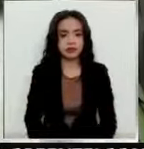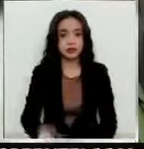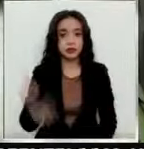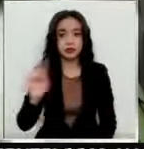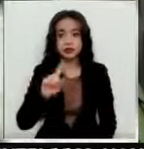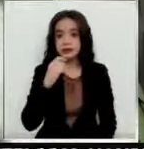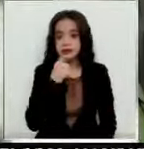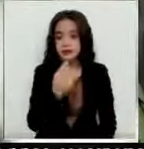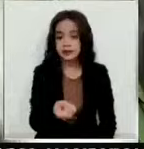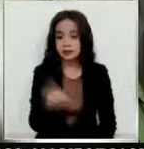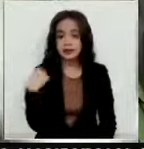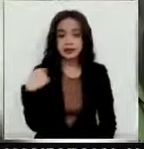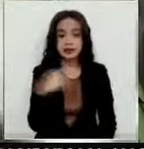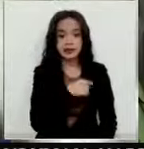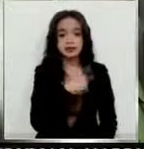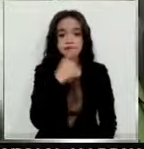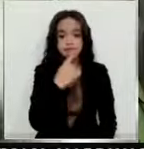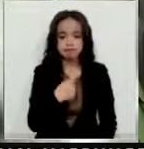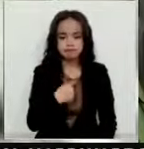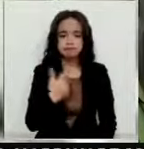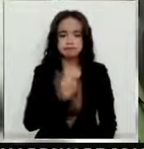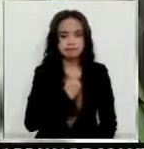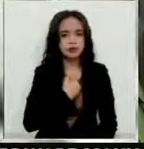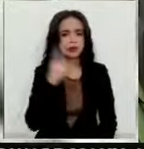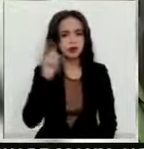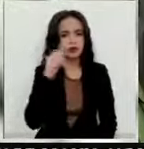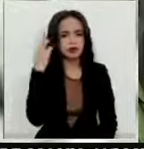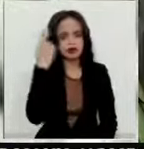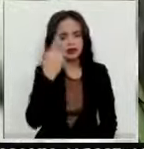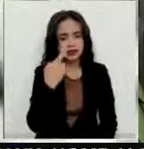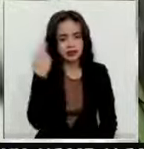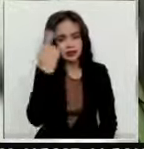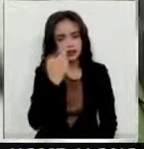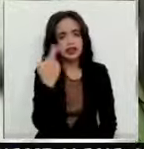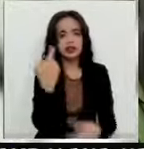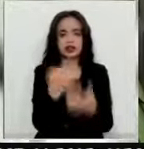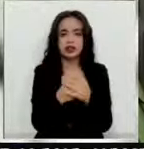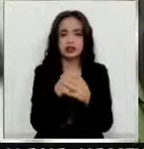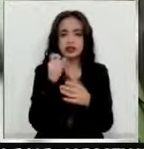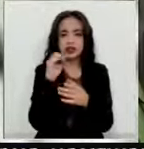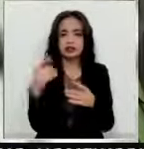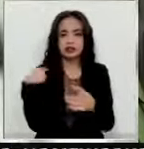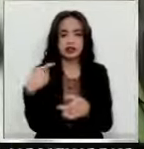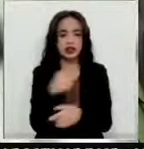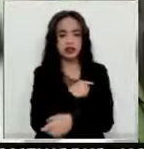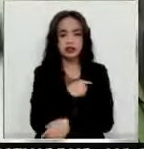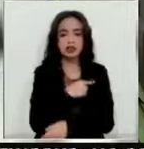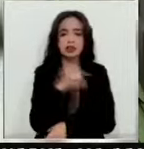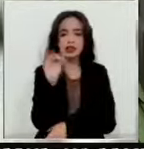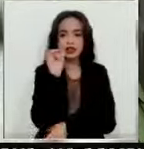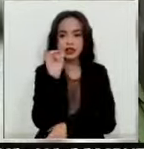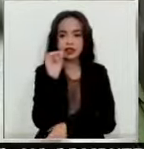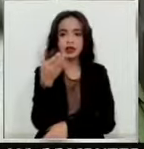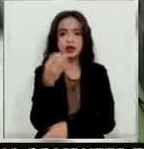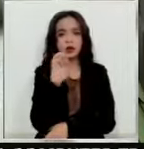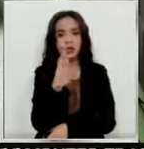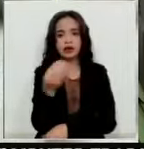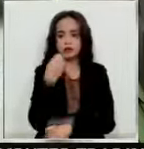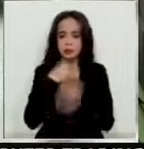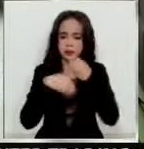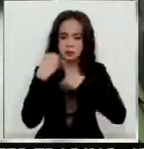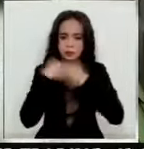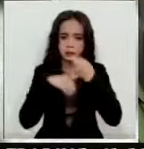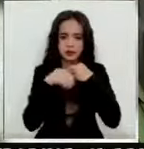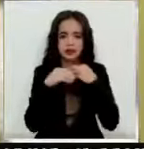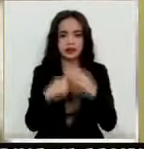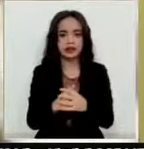sa ating mga sarili, mga dahilan, katwiran at palusot tuwing tayo nakakainom o napapakain, hindi